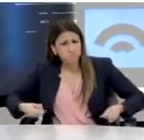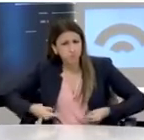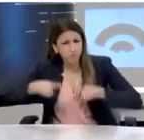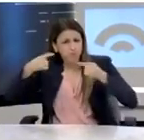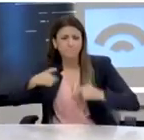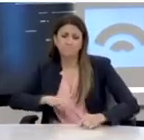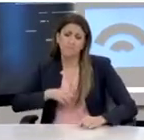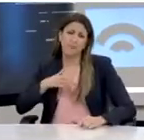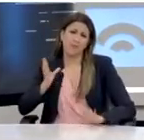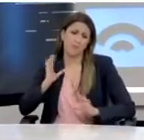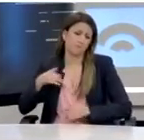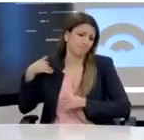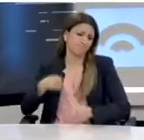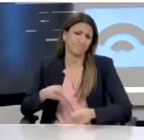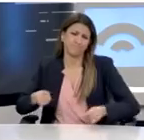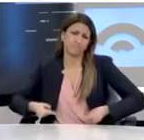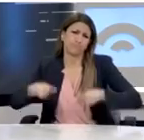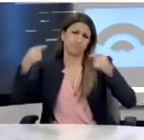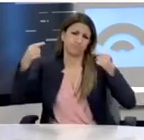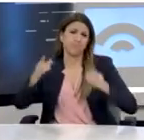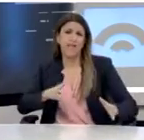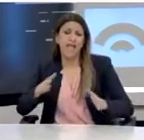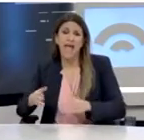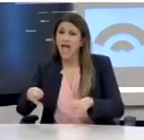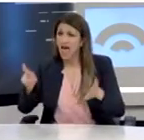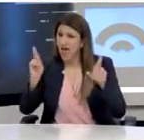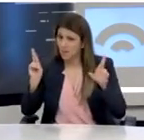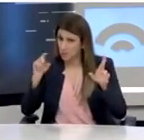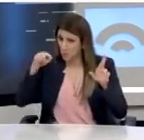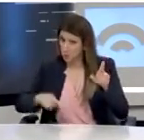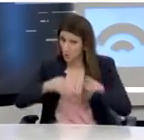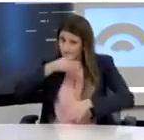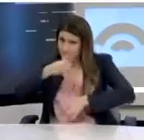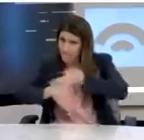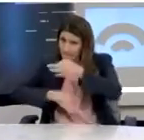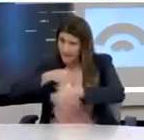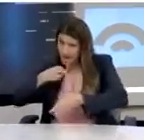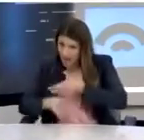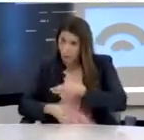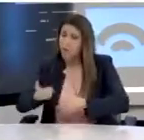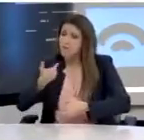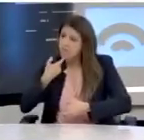ακολουθήσουμε. Ελπίζω να είναι ήσυχοι και οι βουλευτές σας τώρα που θα ακούνε επιχειρήματα.